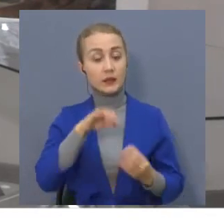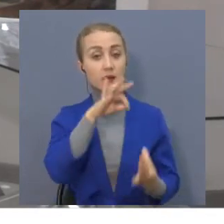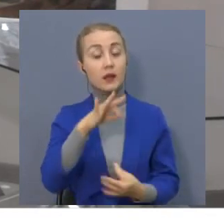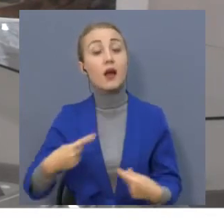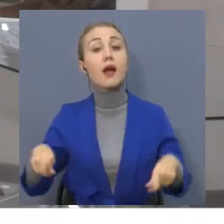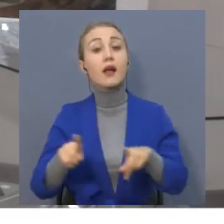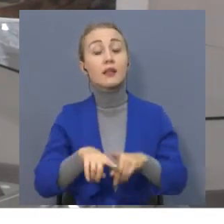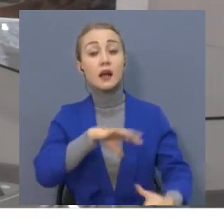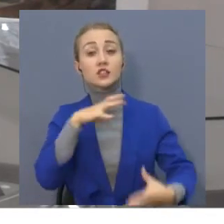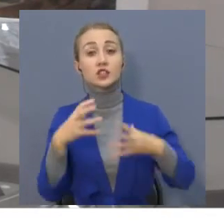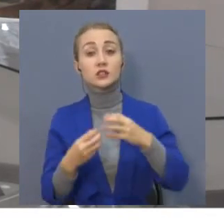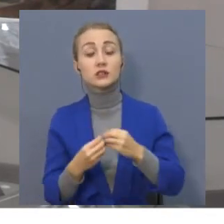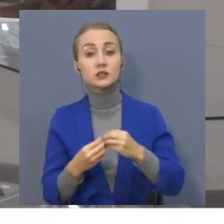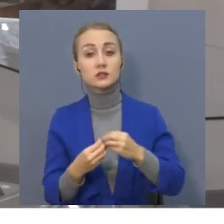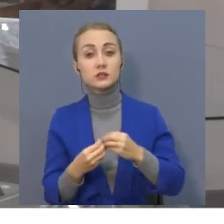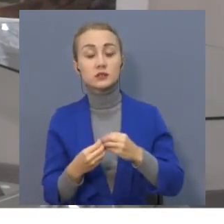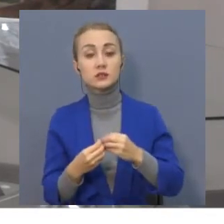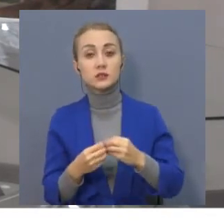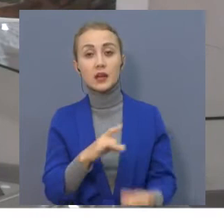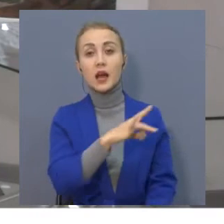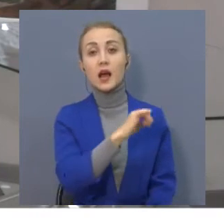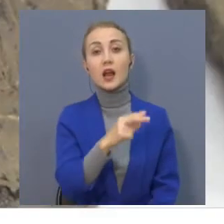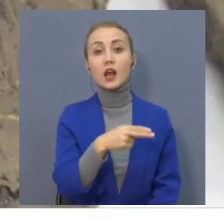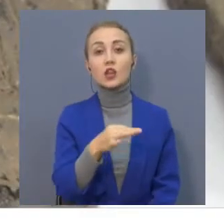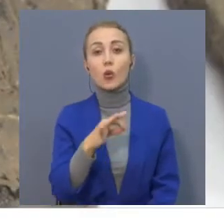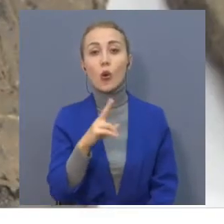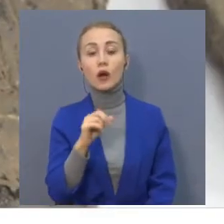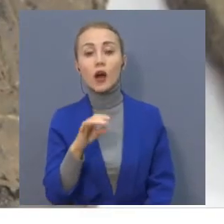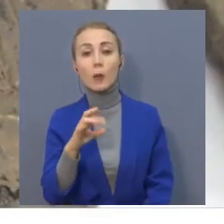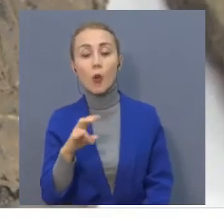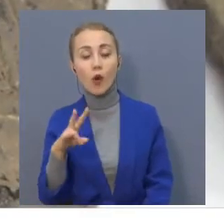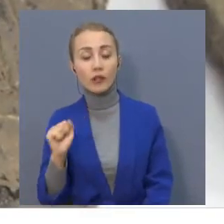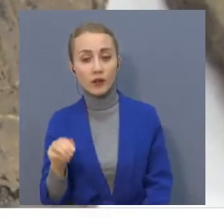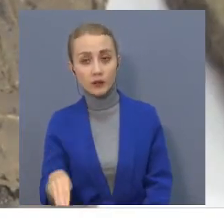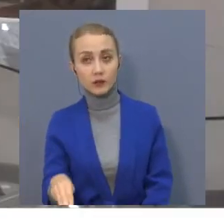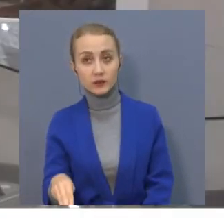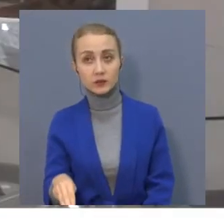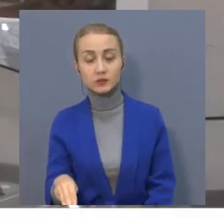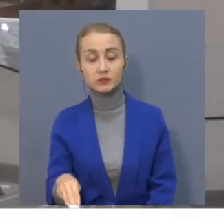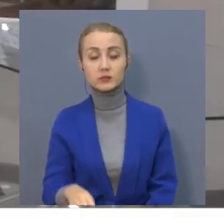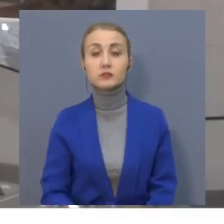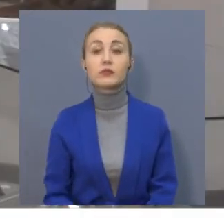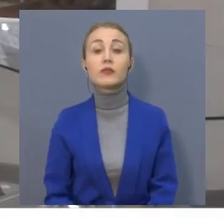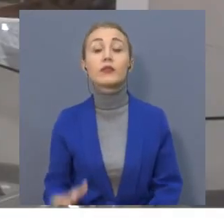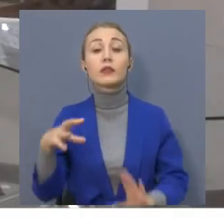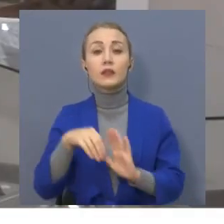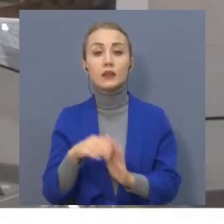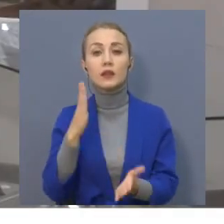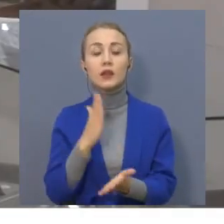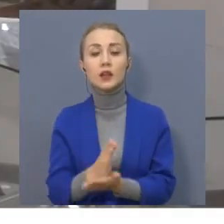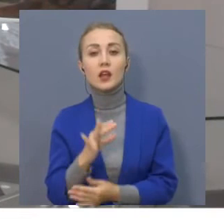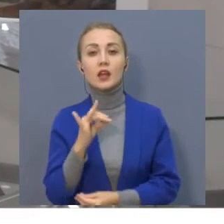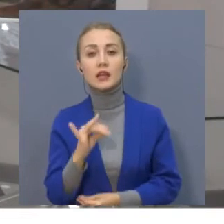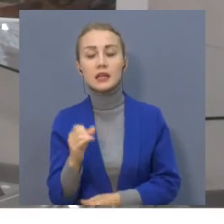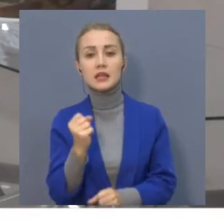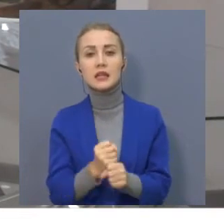жатырмыз, лабораториялық анализдерді жасап жатырмыз. Содан кейін ДНК хронологиясы, сонымен қоса